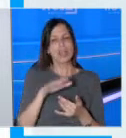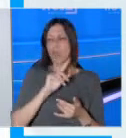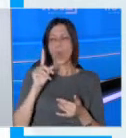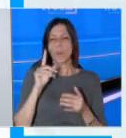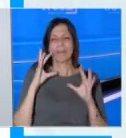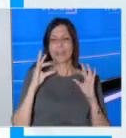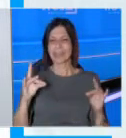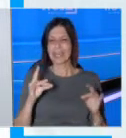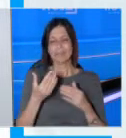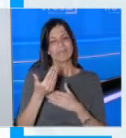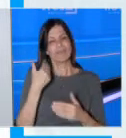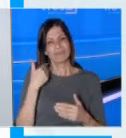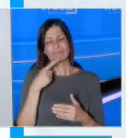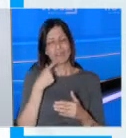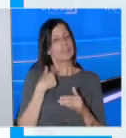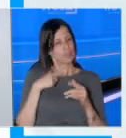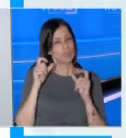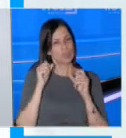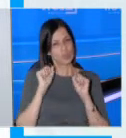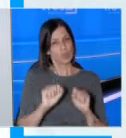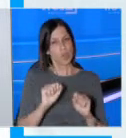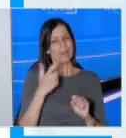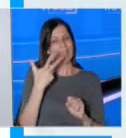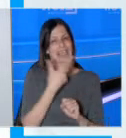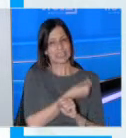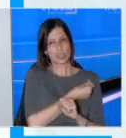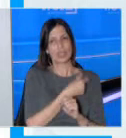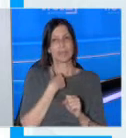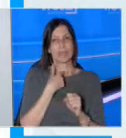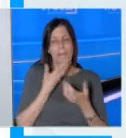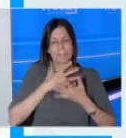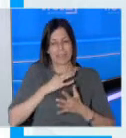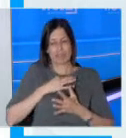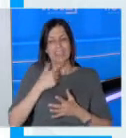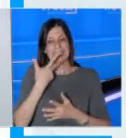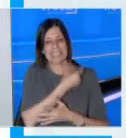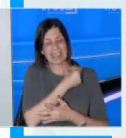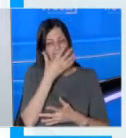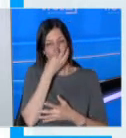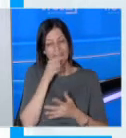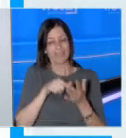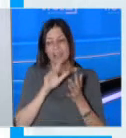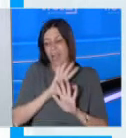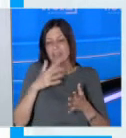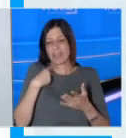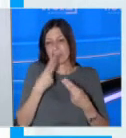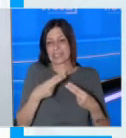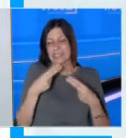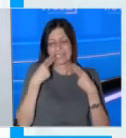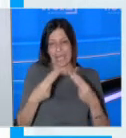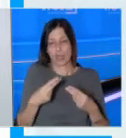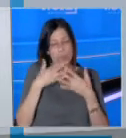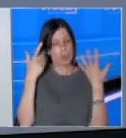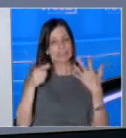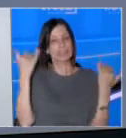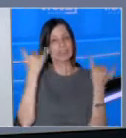מדביקים. ולפני שתצעקו, אני בעד חיסונים, ואת אריאל ביתי חיסנתי לשפעת, אבל כל עוד אין מסקנות ברורות, זו טעות.